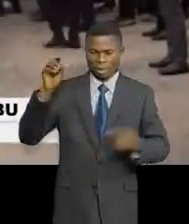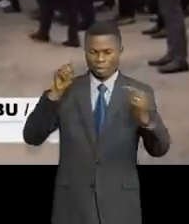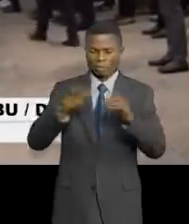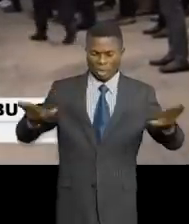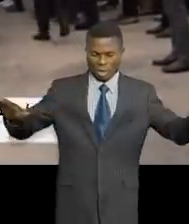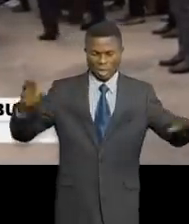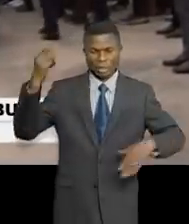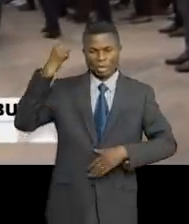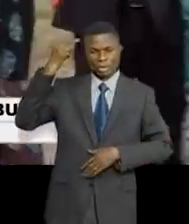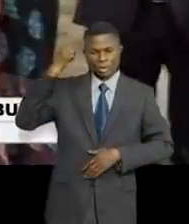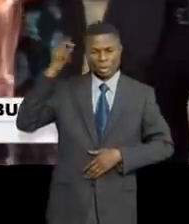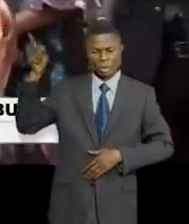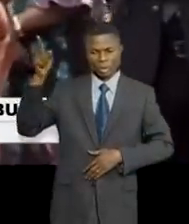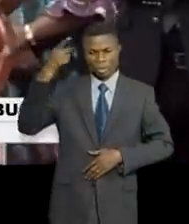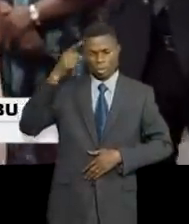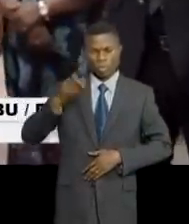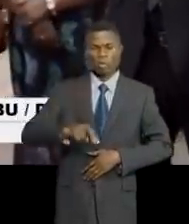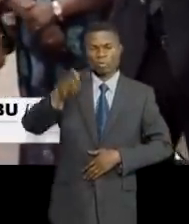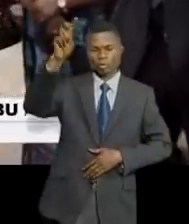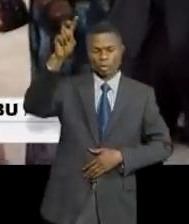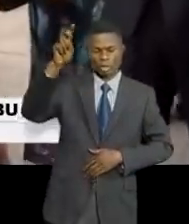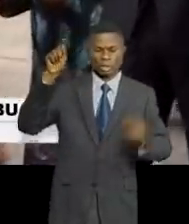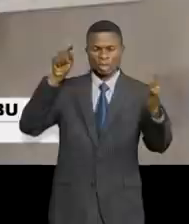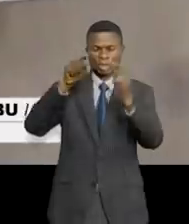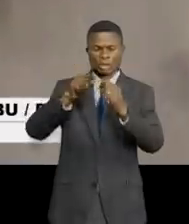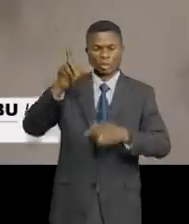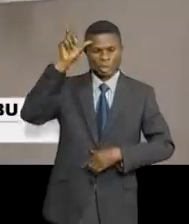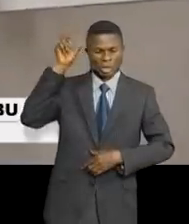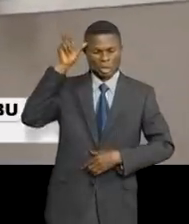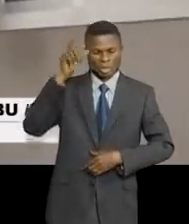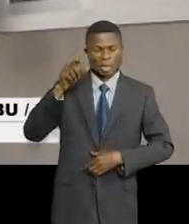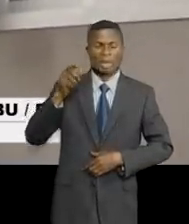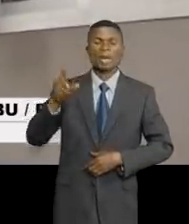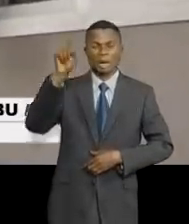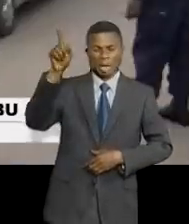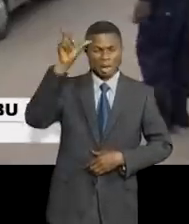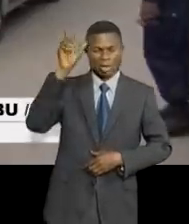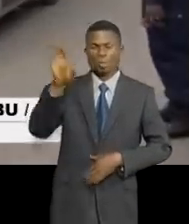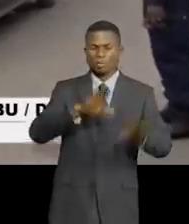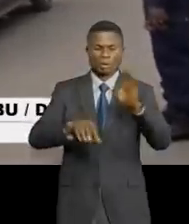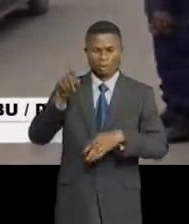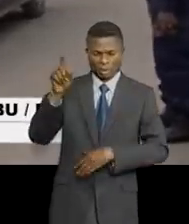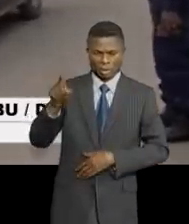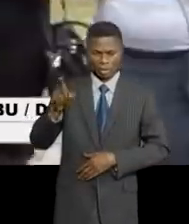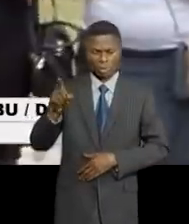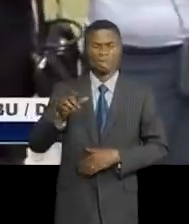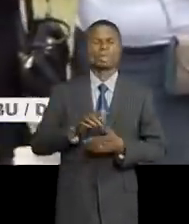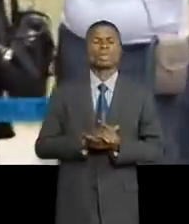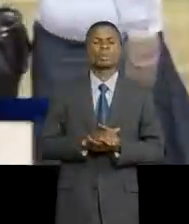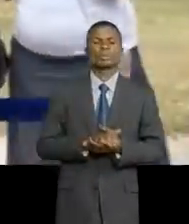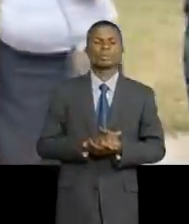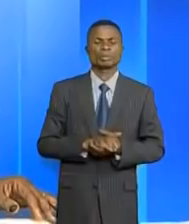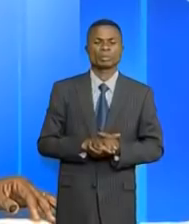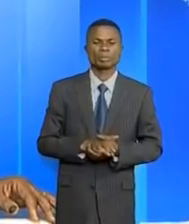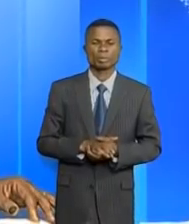l'aéroport international d'Njili pour le transfert de la dépouille mortelle dans le Haut-Katanga à Lubumbashi.